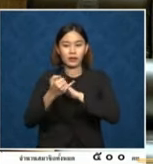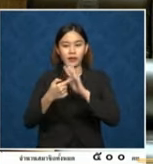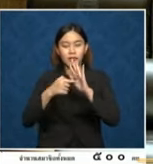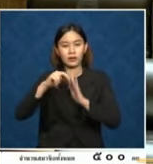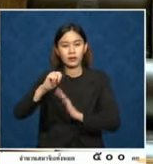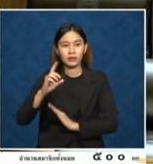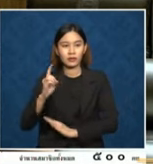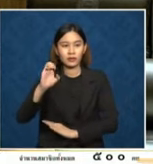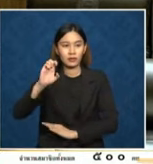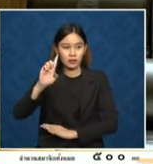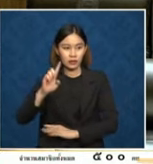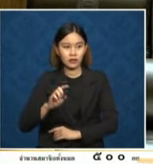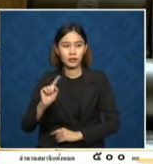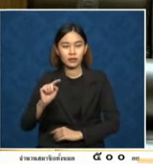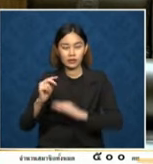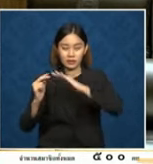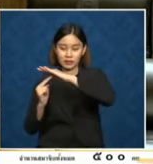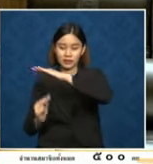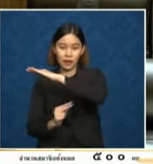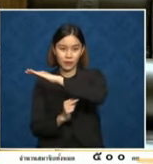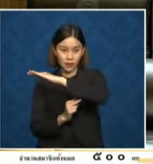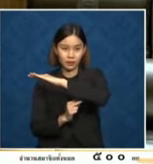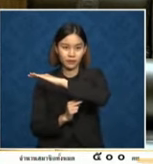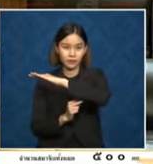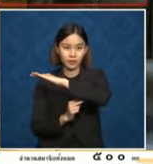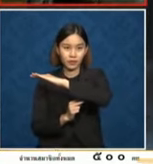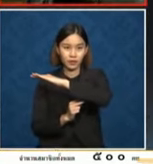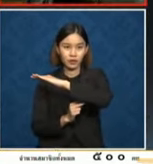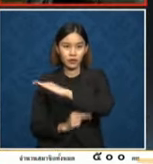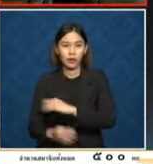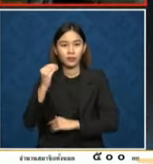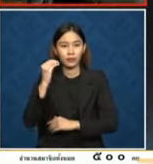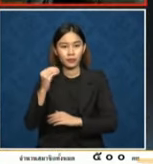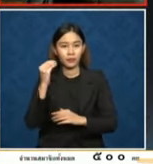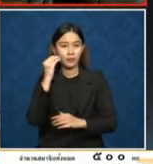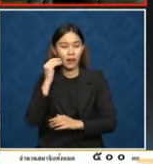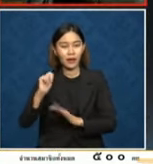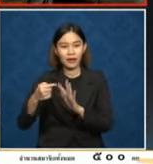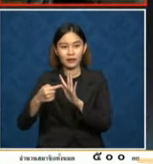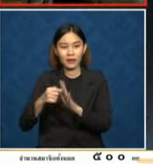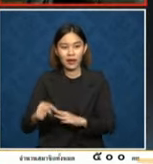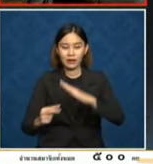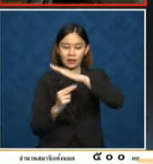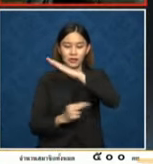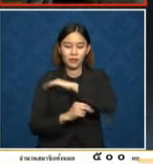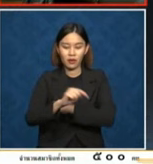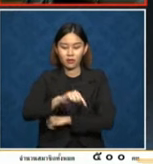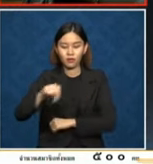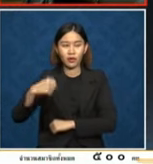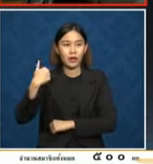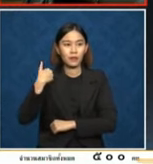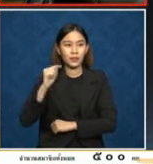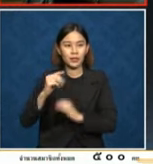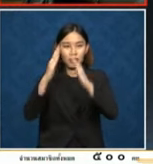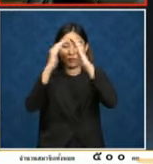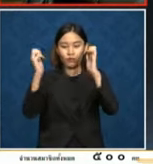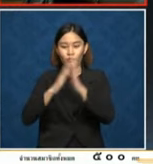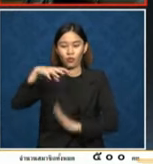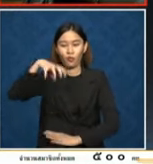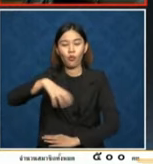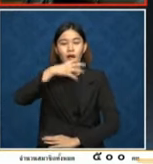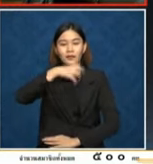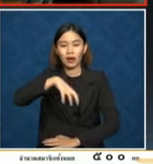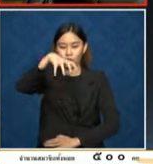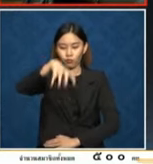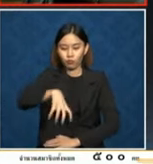นาคลองใหญ่นะคะและสะพานคลองเหมนหมู่ที่1บ้านนาซึ่งสะพาน2สะพานนี้มีวัดคีรีวรรณาซึ่งเป็นวัดเก่าแก่ขั้นกล